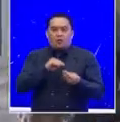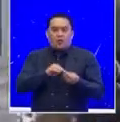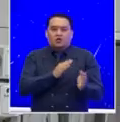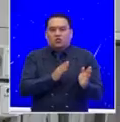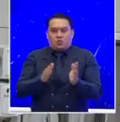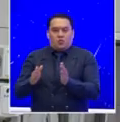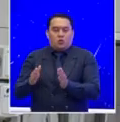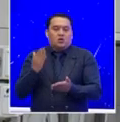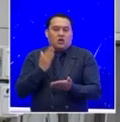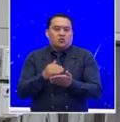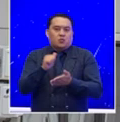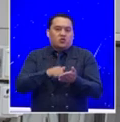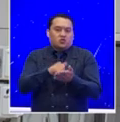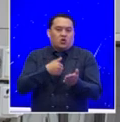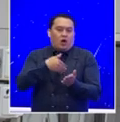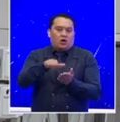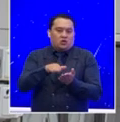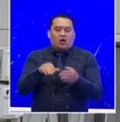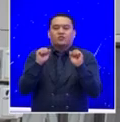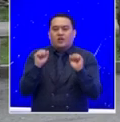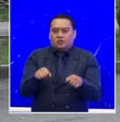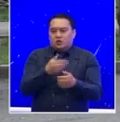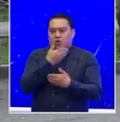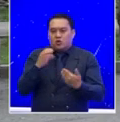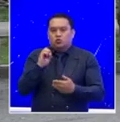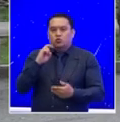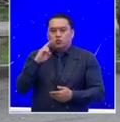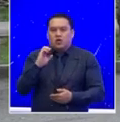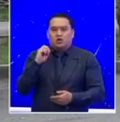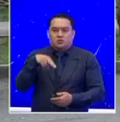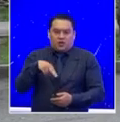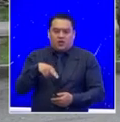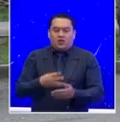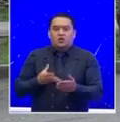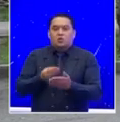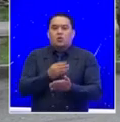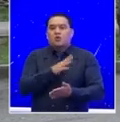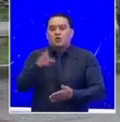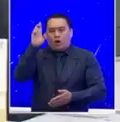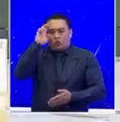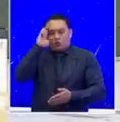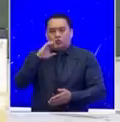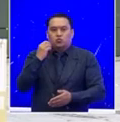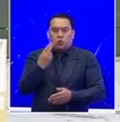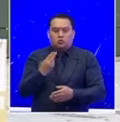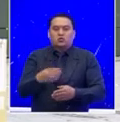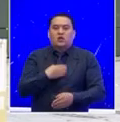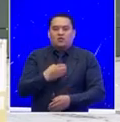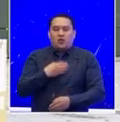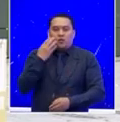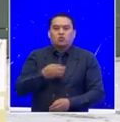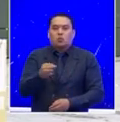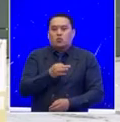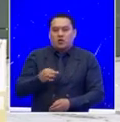ЧП. Также причиной отказа заявителю является и отсутствие соцотчислений за год. Как пояснили в Фонде государственного социального страхования, в